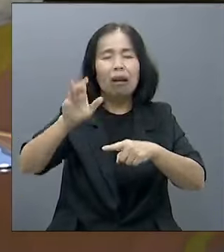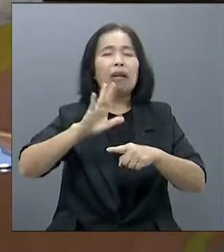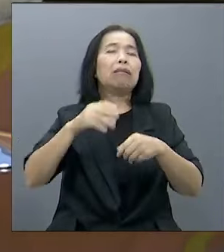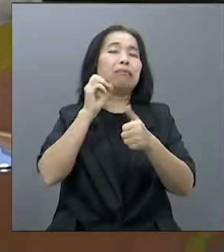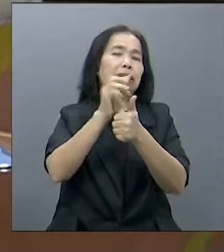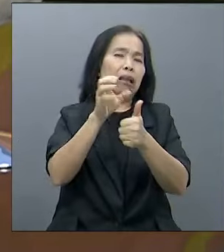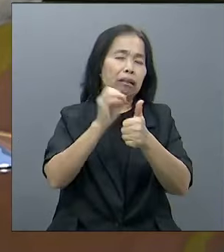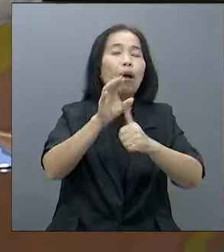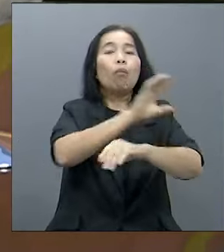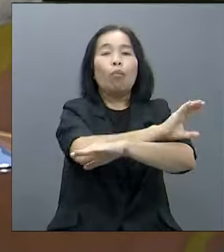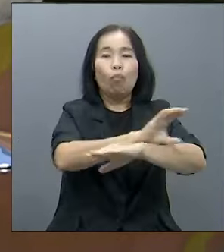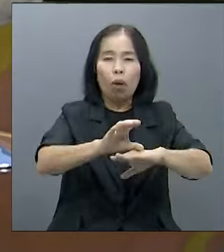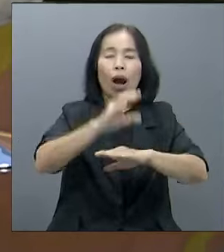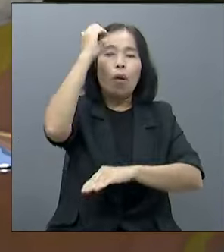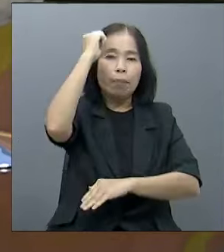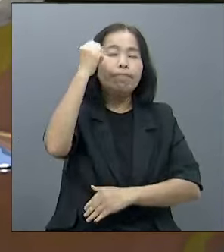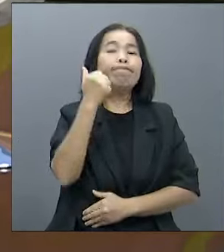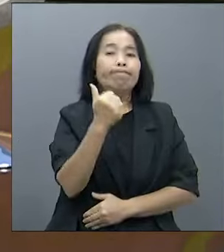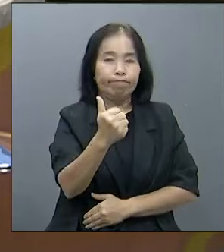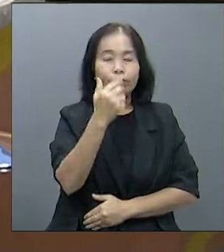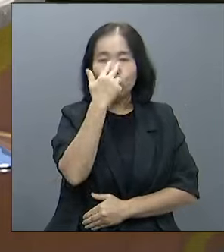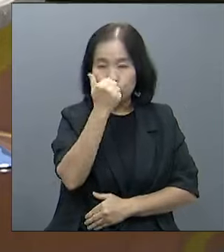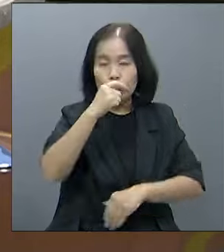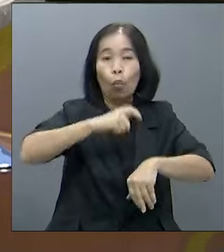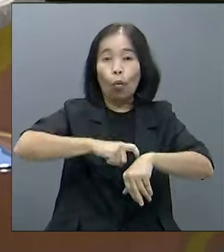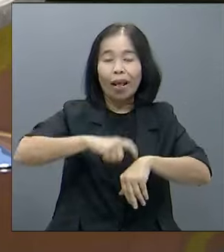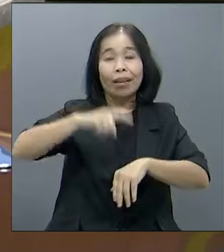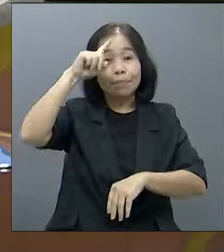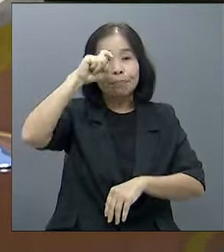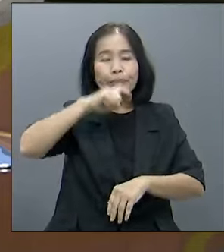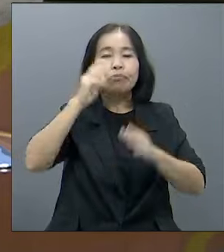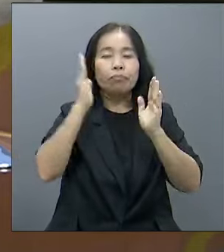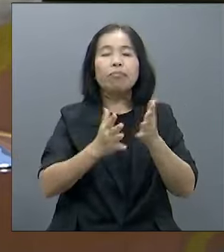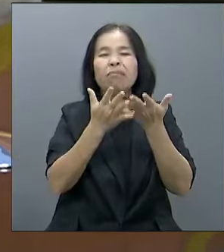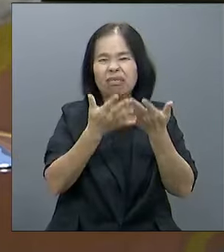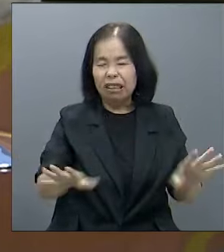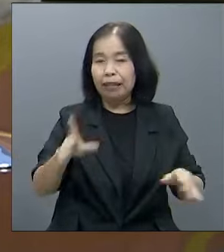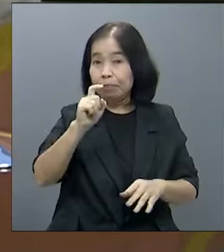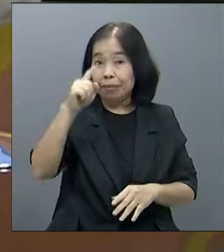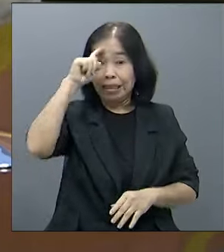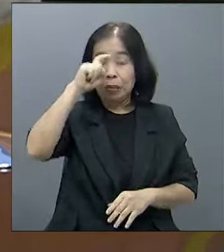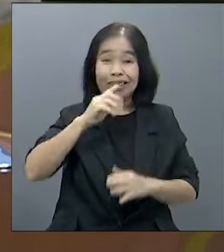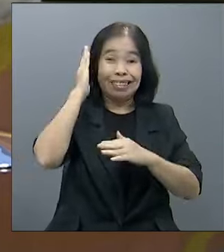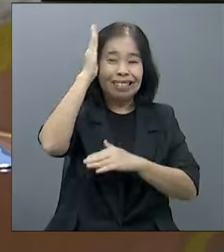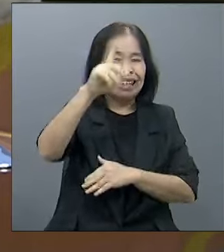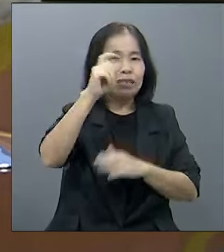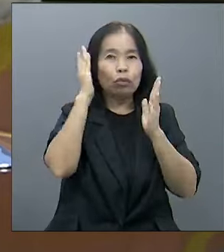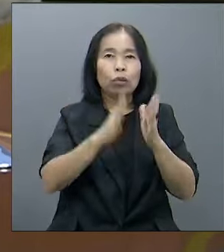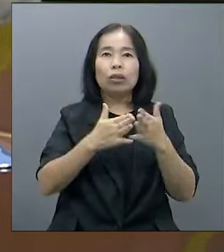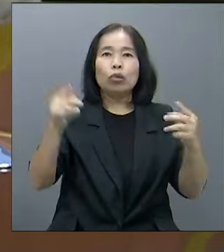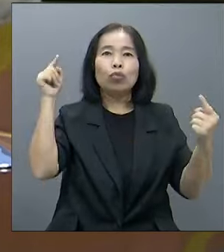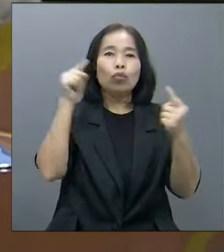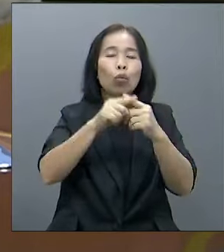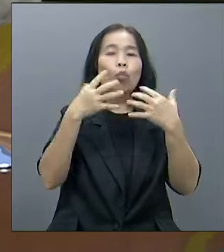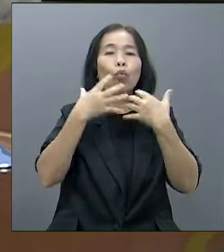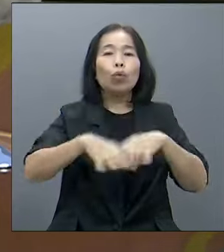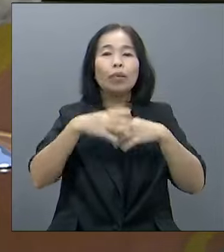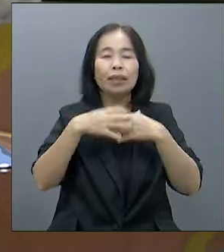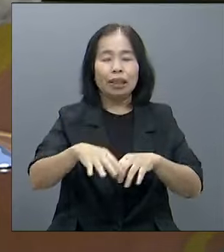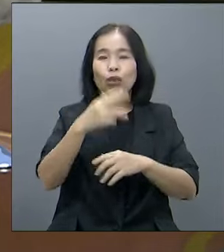นี่แหละค่ะคุณผู้ชมก็เผื่อเวลากันดีๆนะคะอย่างเสาร์อาทิตย์เนี่ยน่าจะเยอะโดยเฉพาะเสาร์อาทิตย์หน้า ใช่ค่ะคือมันตรงกับวันตรุษจีนพอดีเล